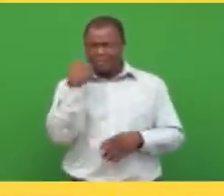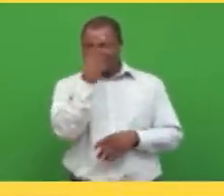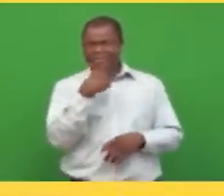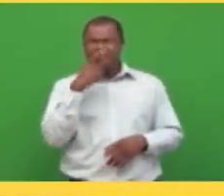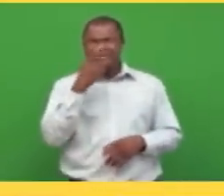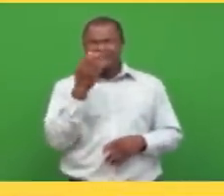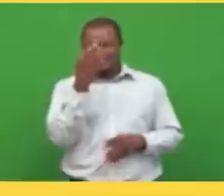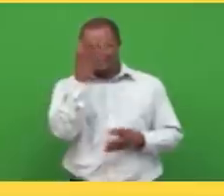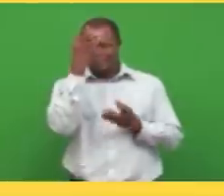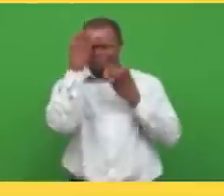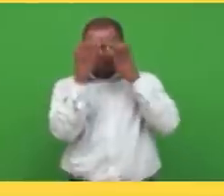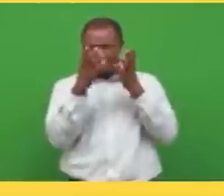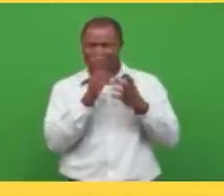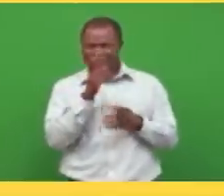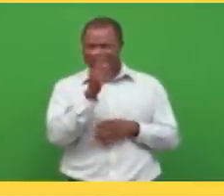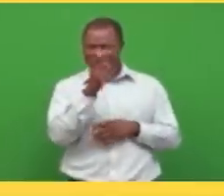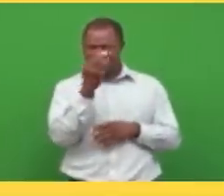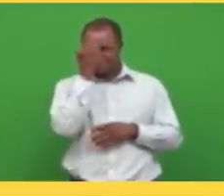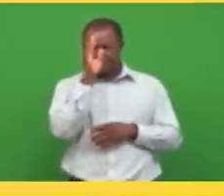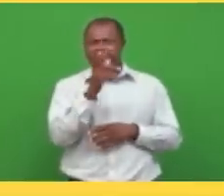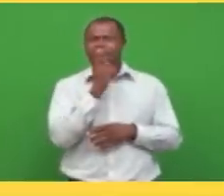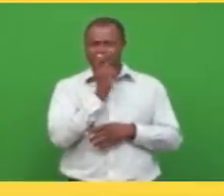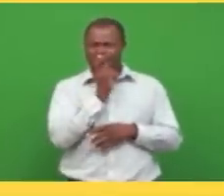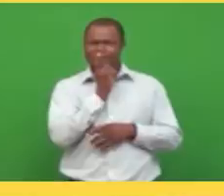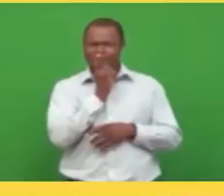kuti hapana kumira zvakanaka apa.